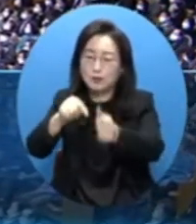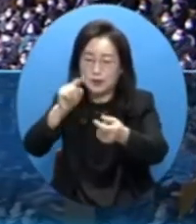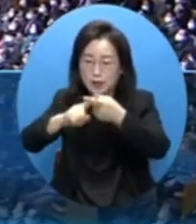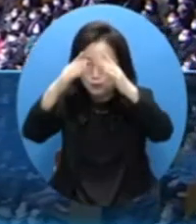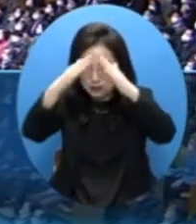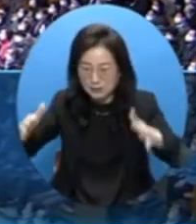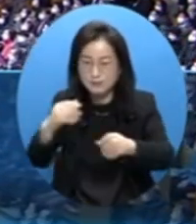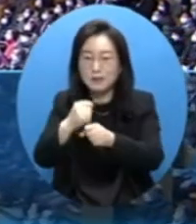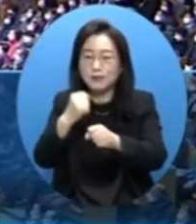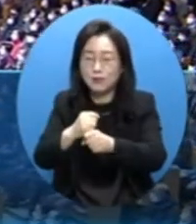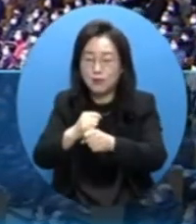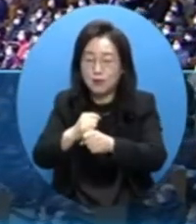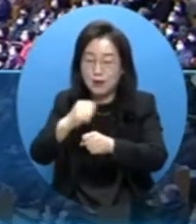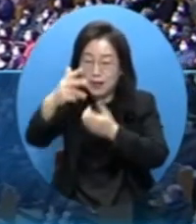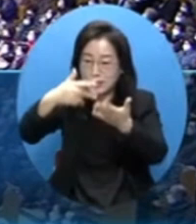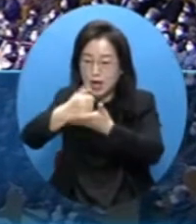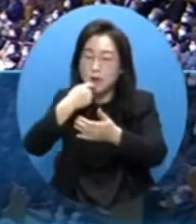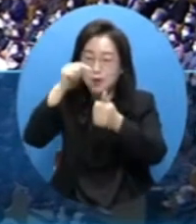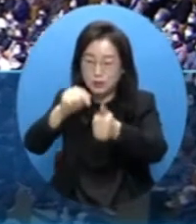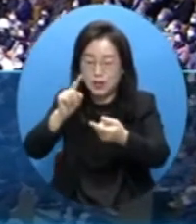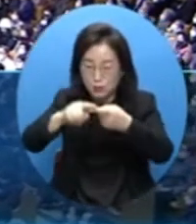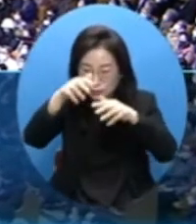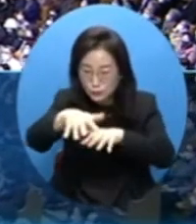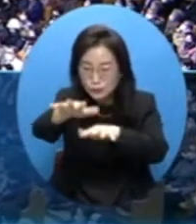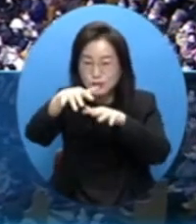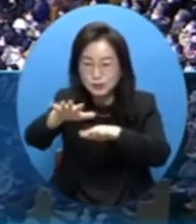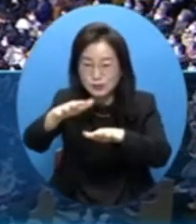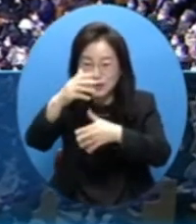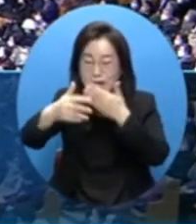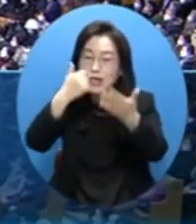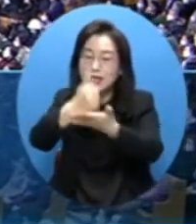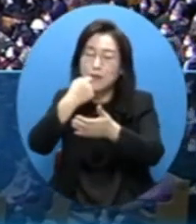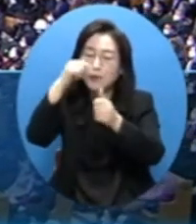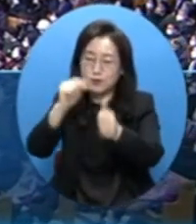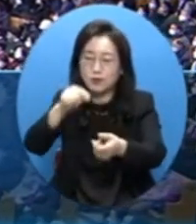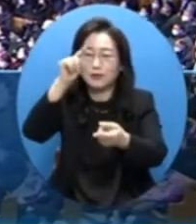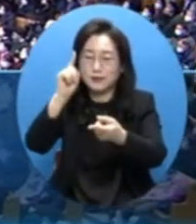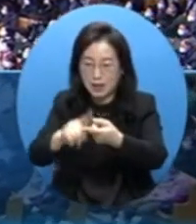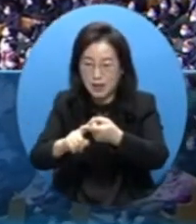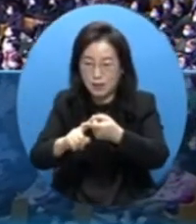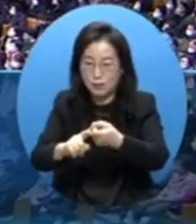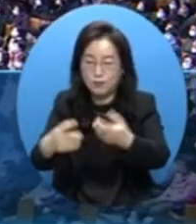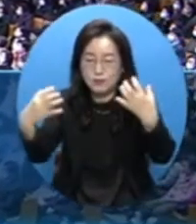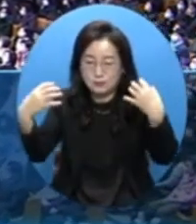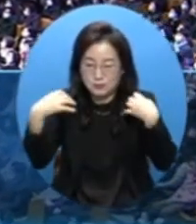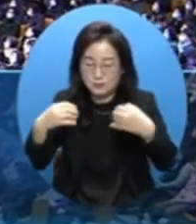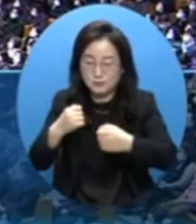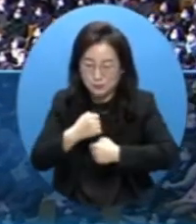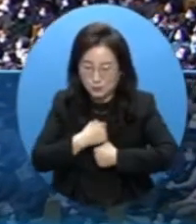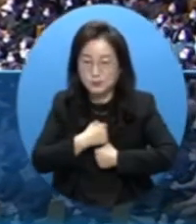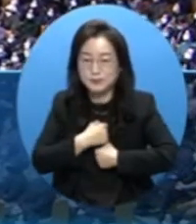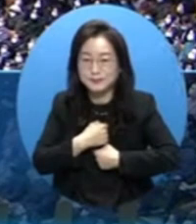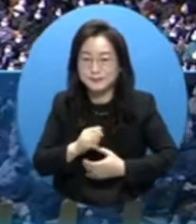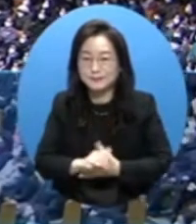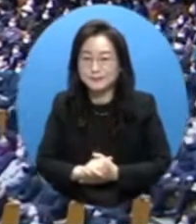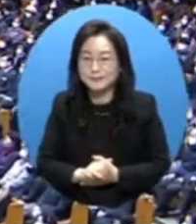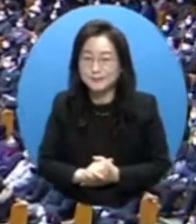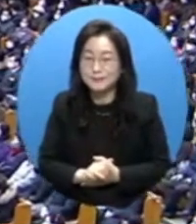치며 열명을 따라 행진하고 또 무엇을 통하여 이르신 10명을 따라 야외에 죽임을 지켰더라